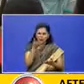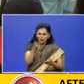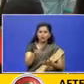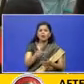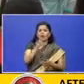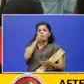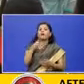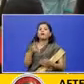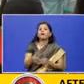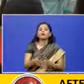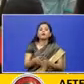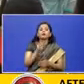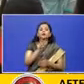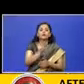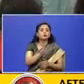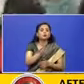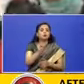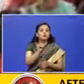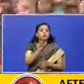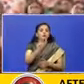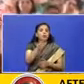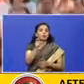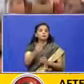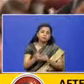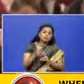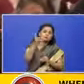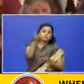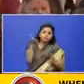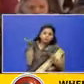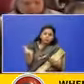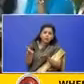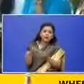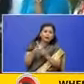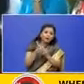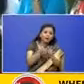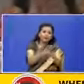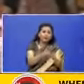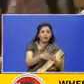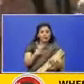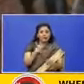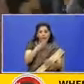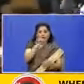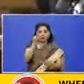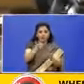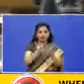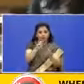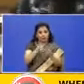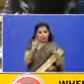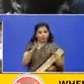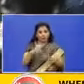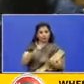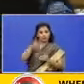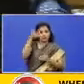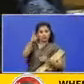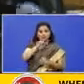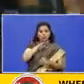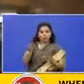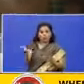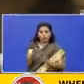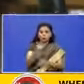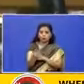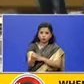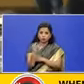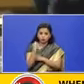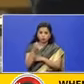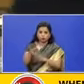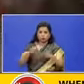को 2047 तक लेकर जाएंगे, जब भारत शताब्दी मनाएगा। युवाओं की ये शक्ति,